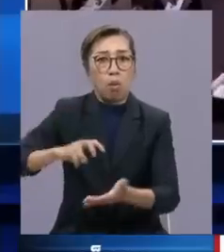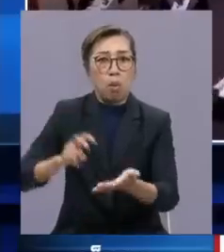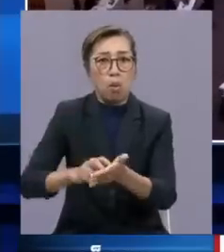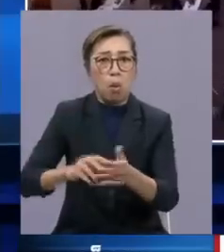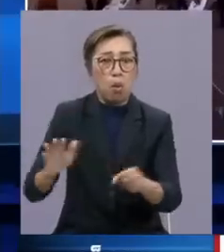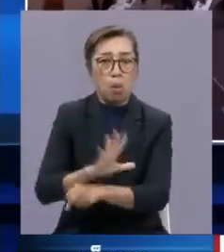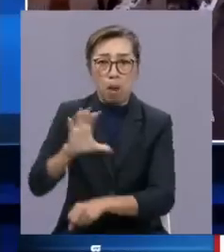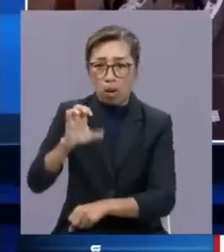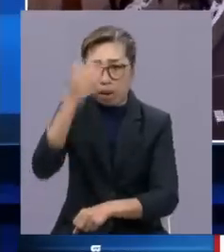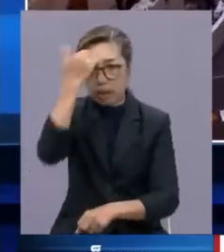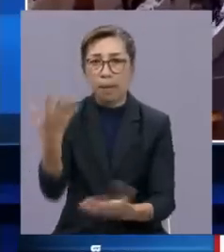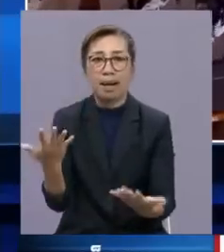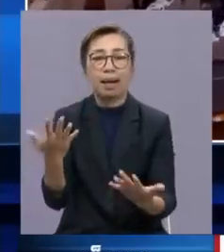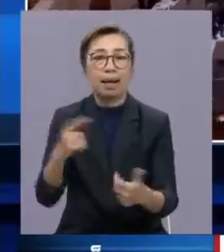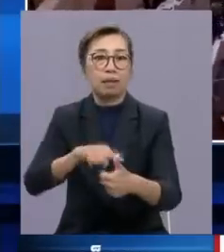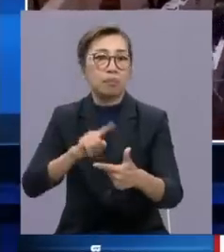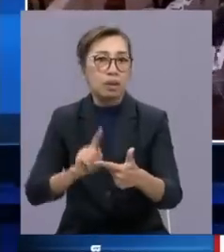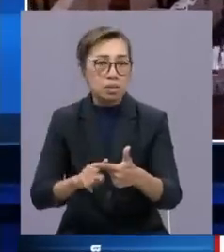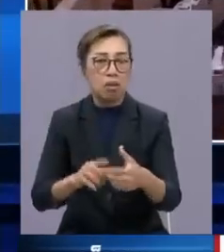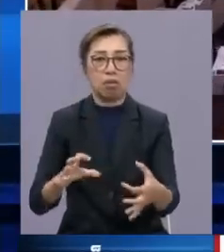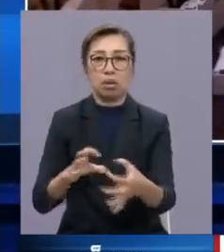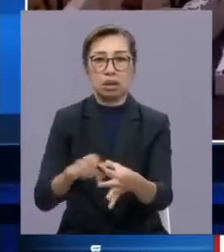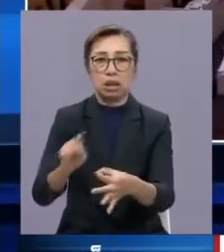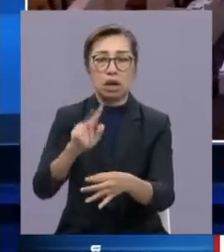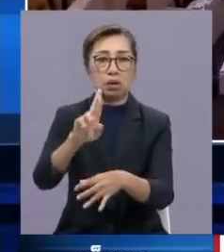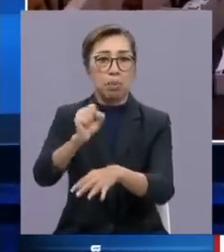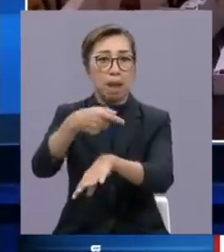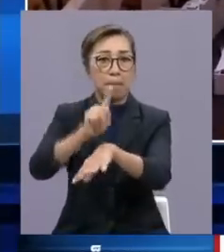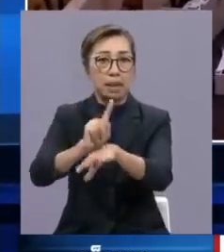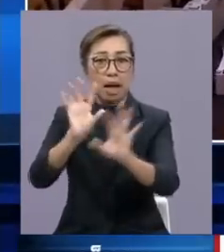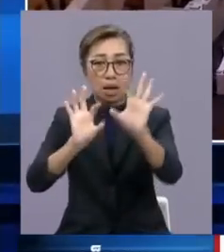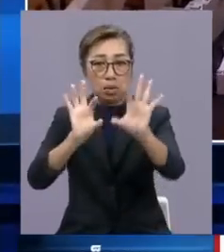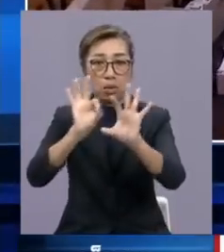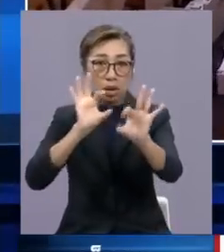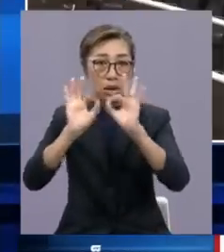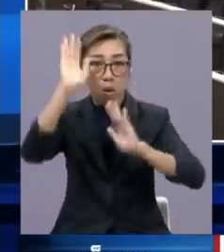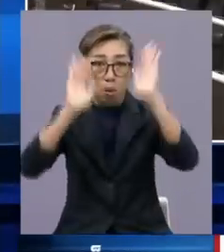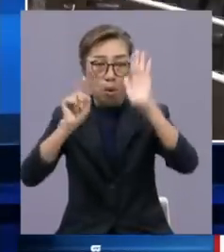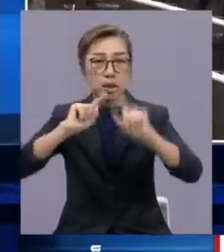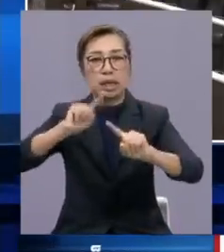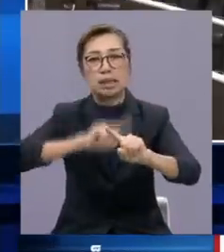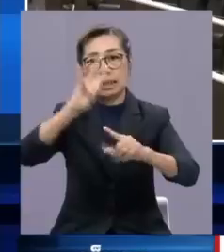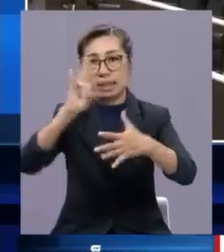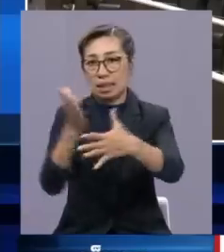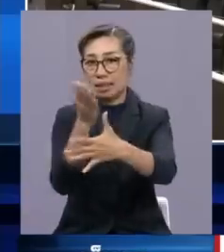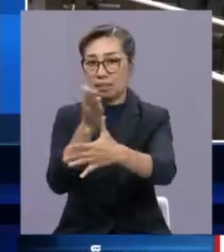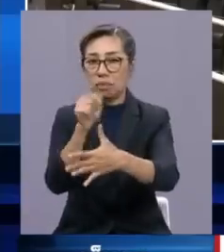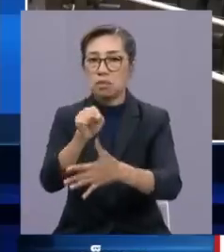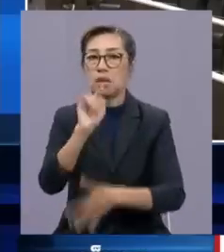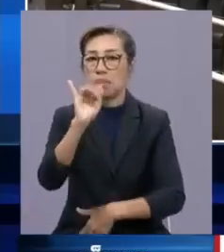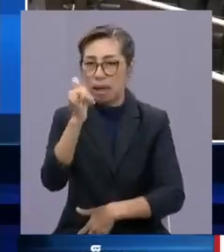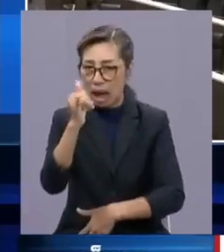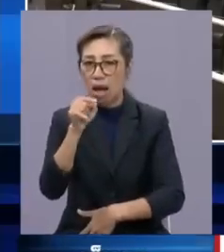ไง อีกเรื่องนึงนะครับที่เขียนไว้ก็คือเรื่องของการเลือกประธานสภาผู้แทนราษฎรจะเกิดขึ้นในช่วงต้นเดือนกรกฎาคมอาจจะ